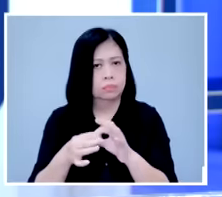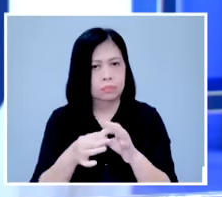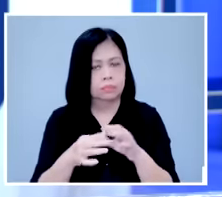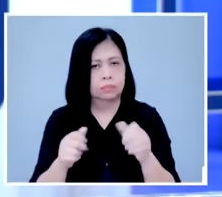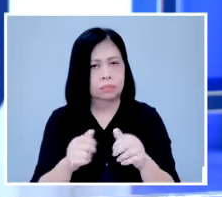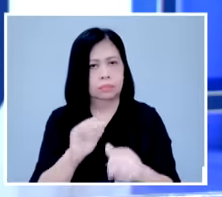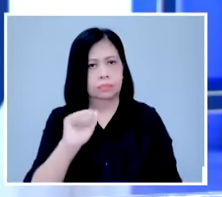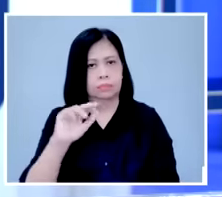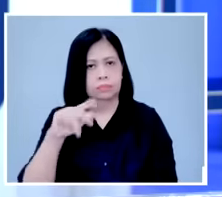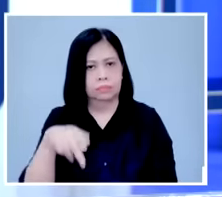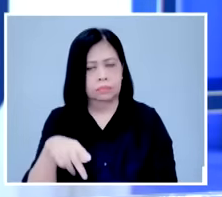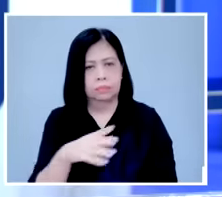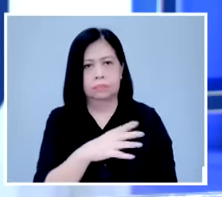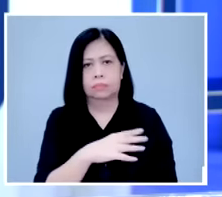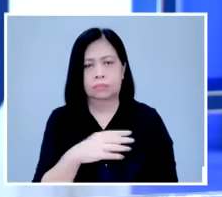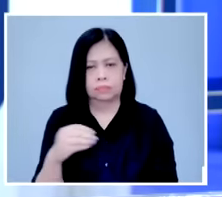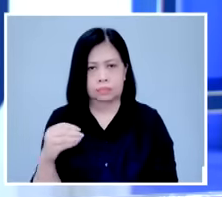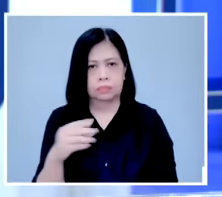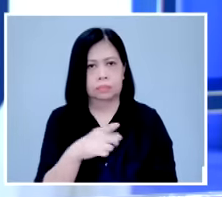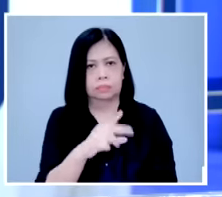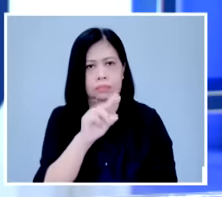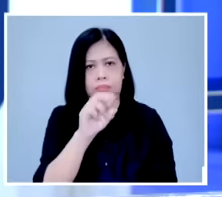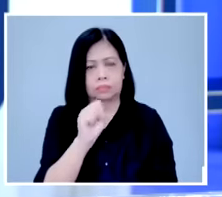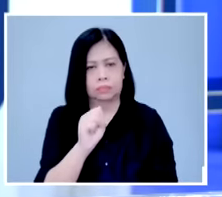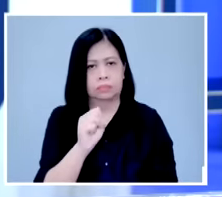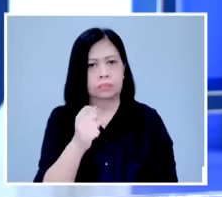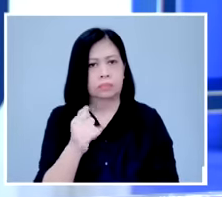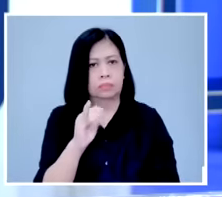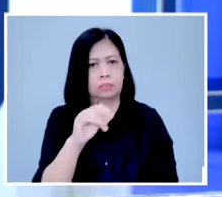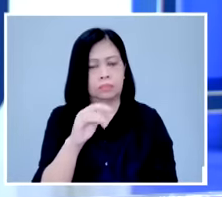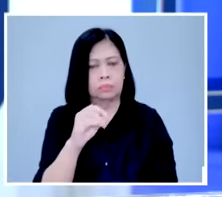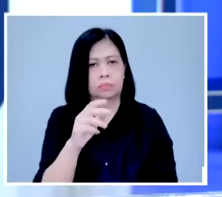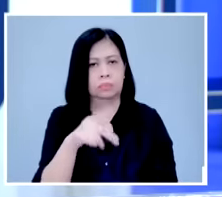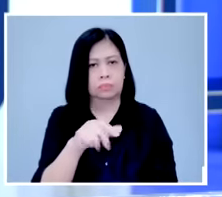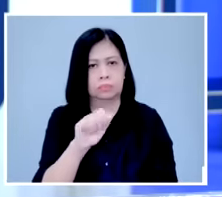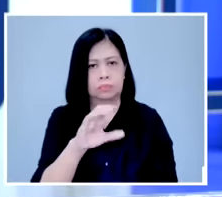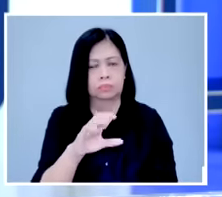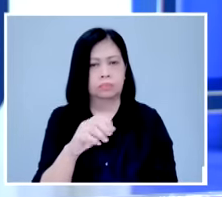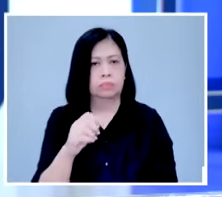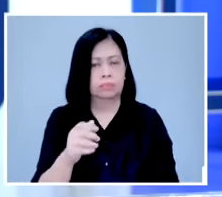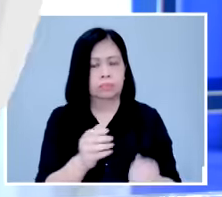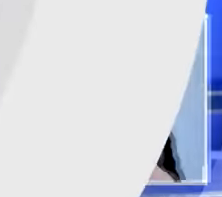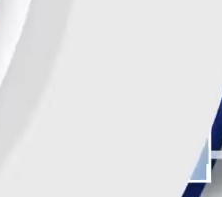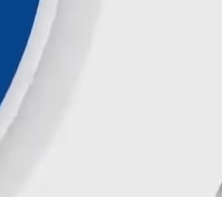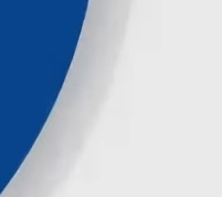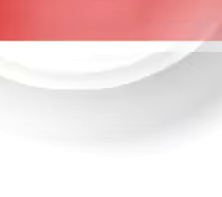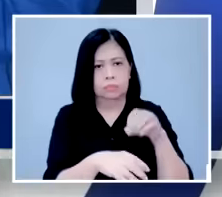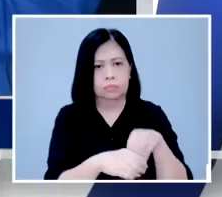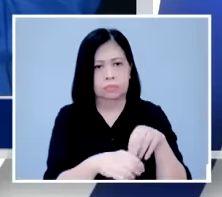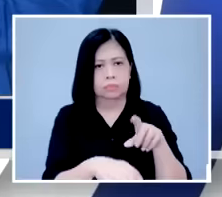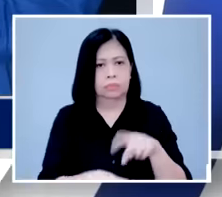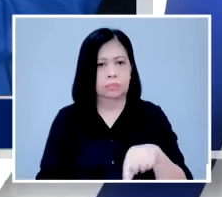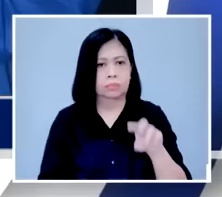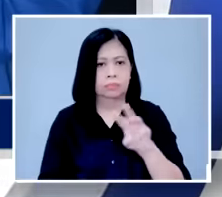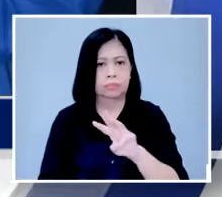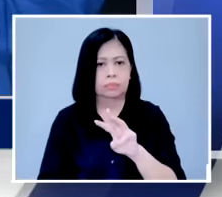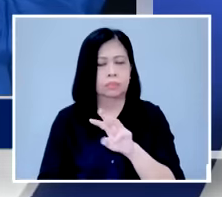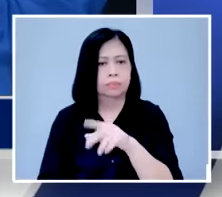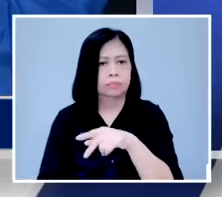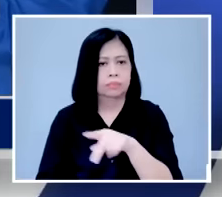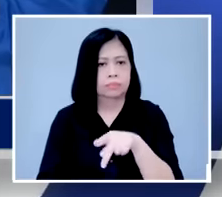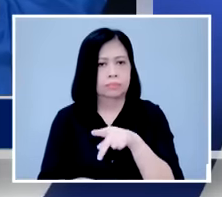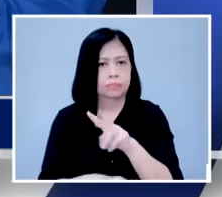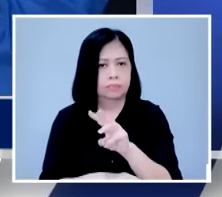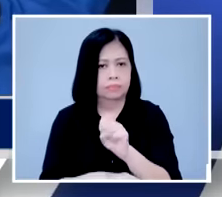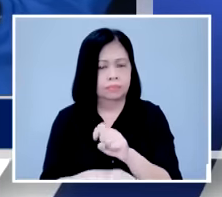Armed Forces of the Philippines at ng U.S. Indo-Pacific Command. At live mula West Philippine Sea, lulan ng